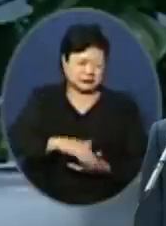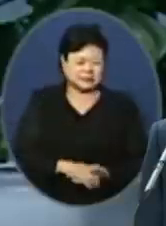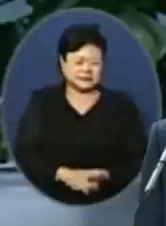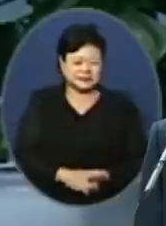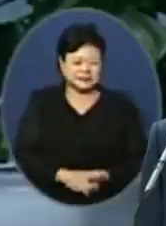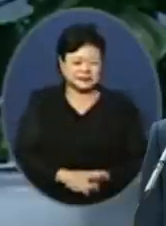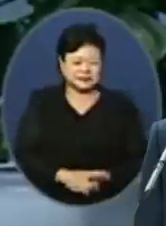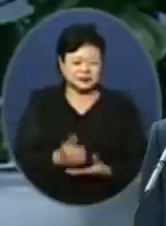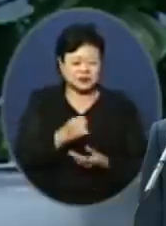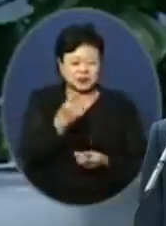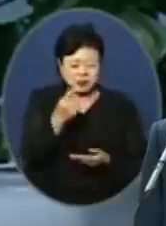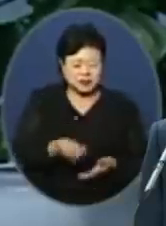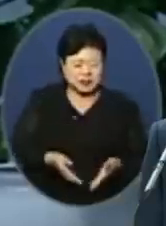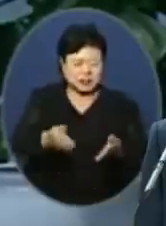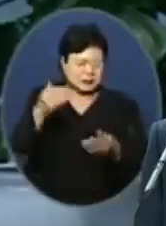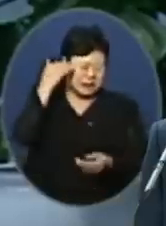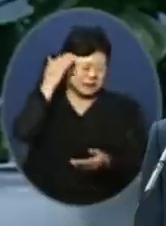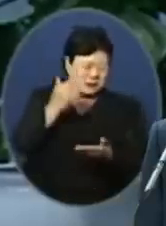긁어친다 비켜라.